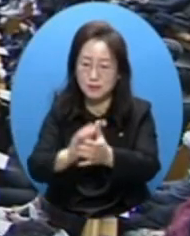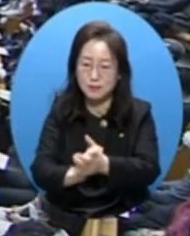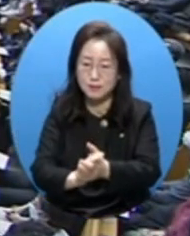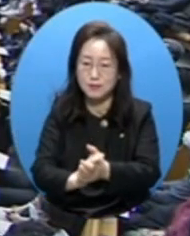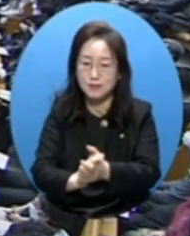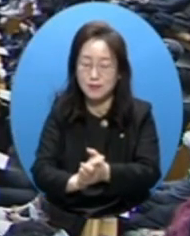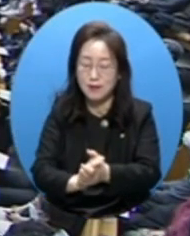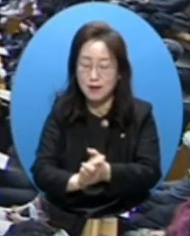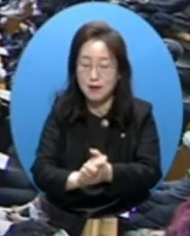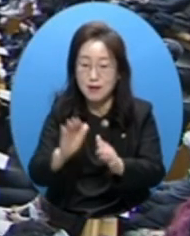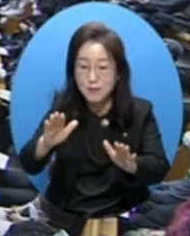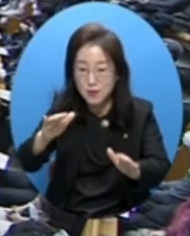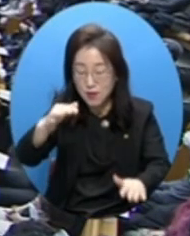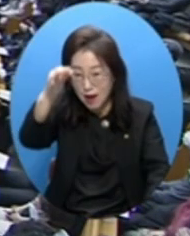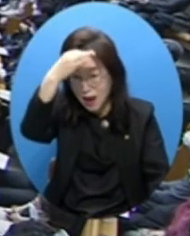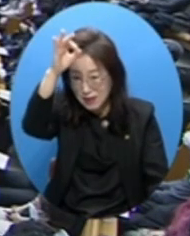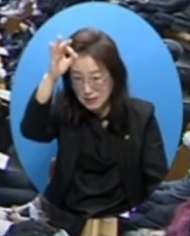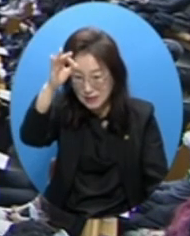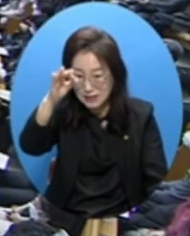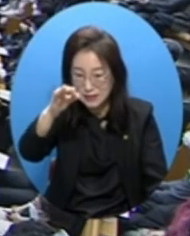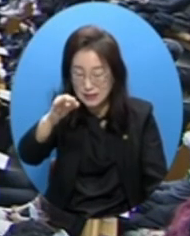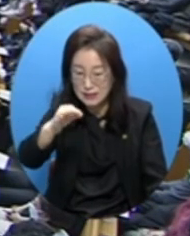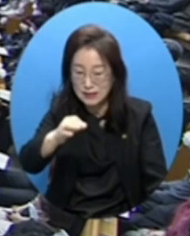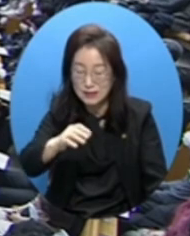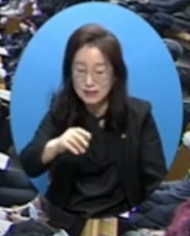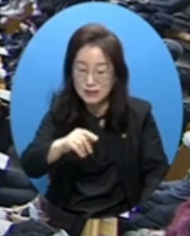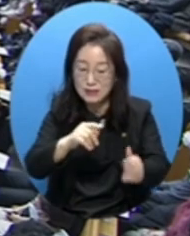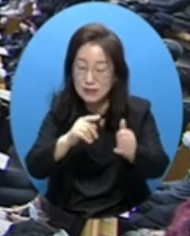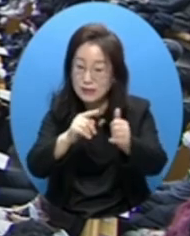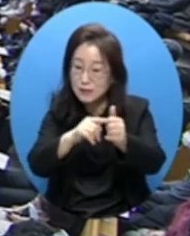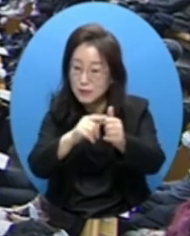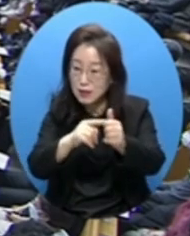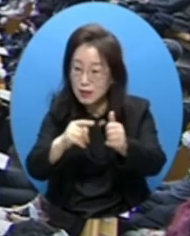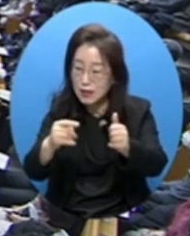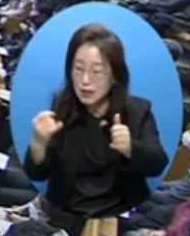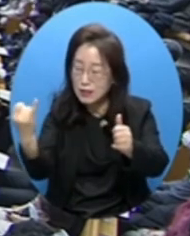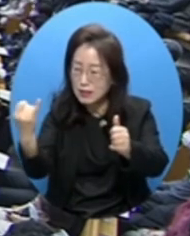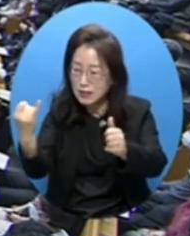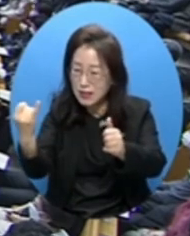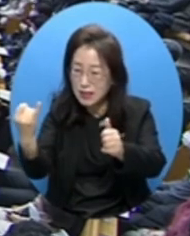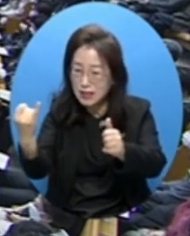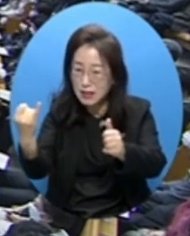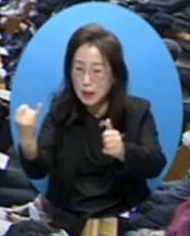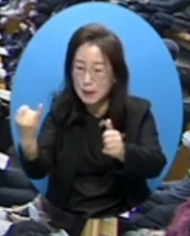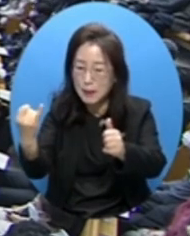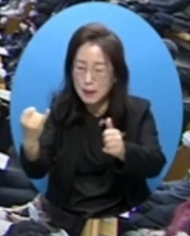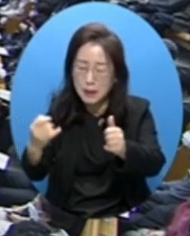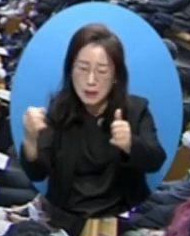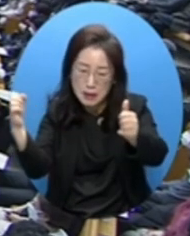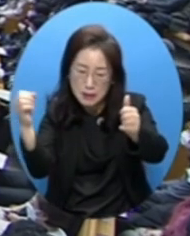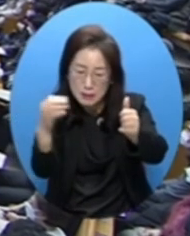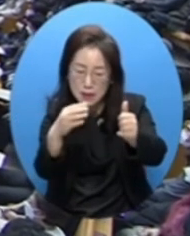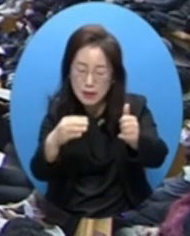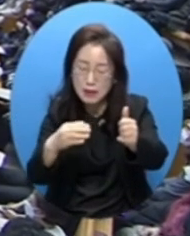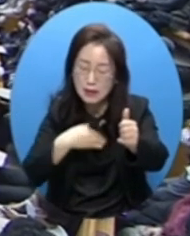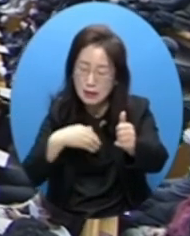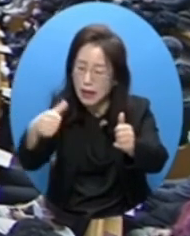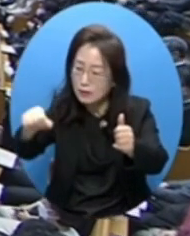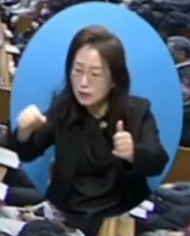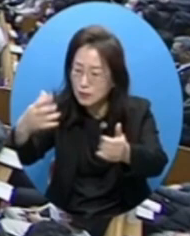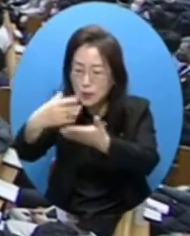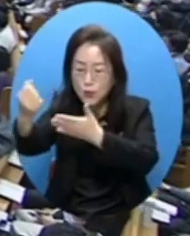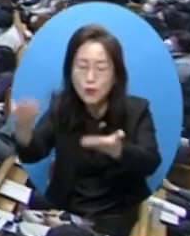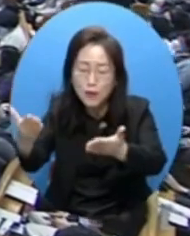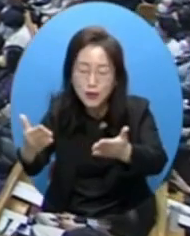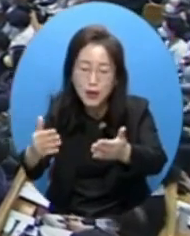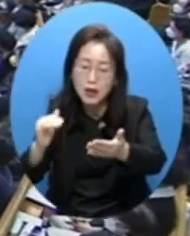엘리사 선지자에게 수넴 여인이 그 아들을 잃고 달려가는 장면에서 엘리사 선지자가